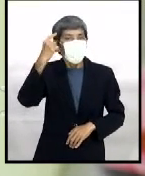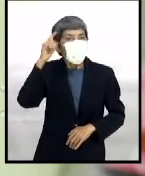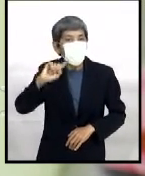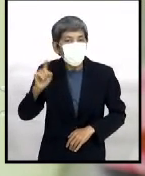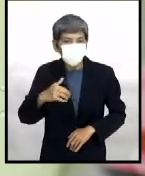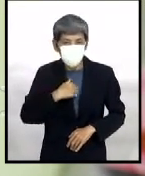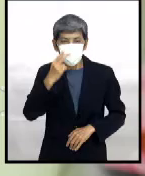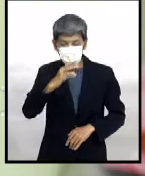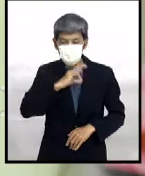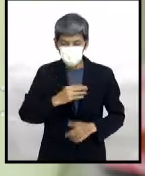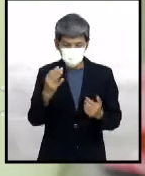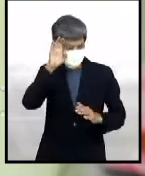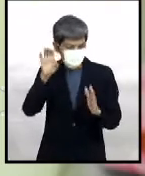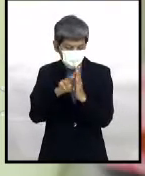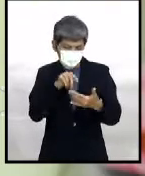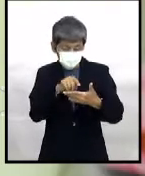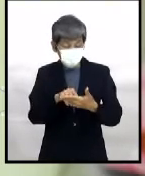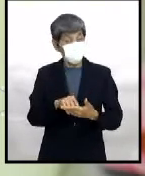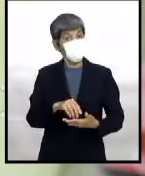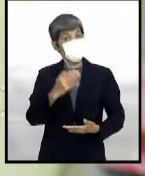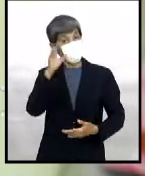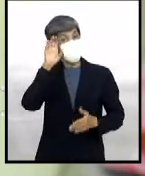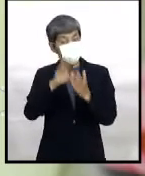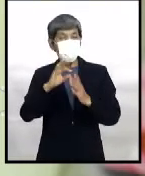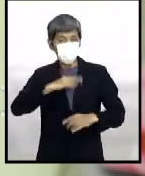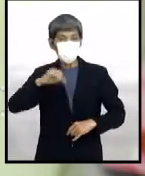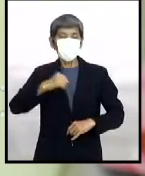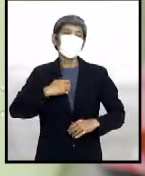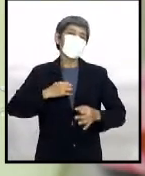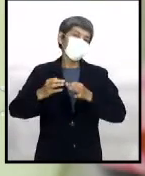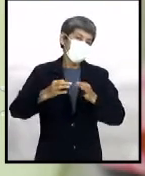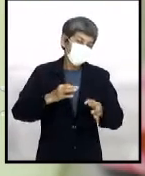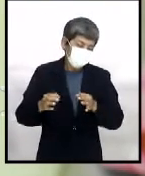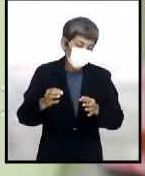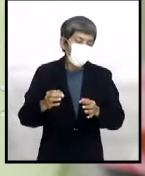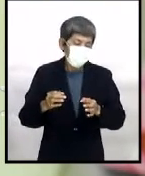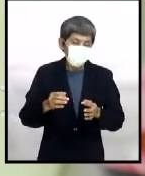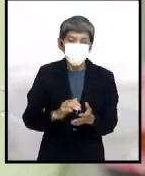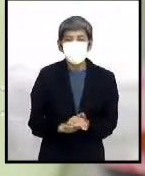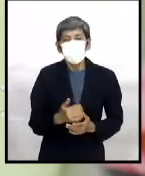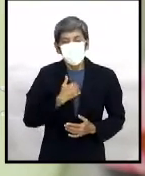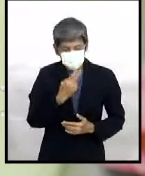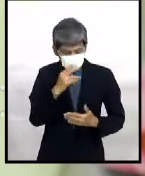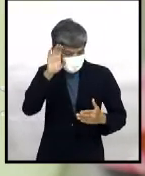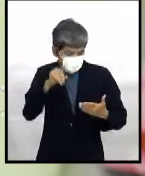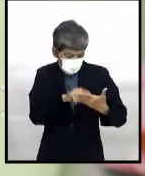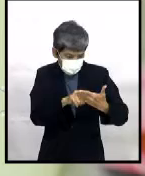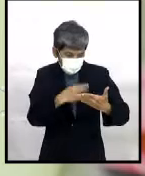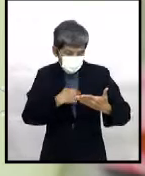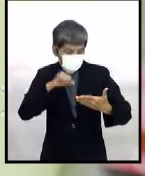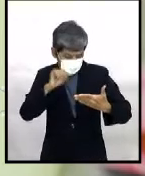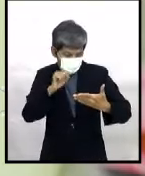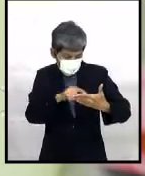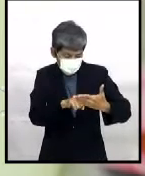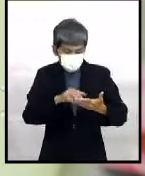ไงอ๋อพอดีผมรู้สึกจากลูกอ๋อเหรอครับอุ้ยใช่ค่ะมันเป็นงี้เขาอธิบายมาโอเคอ๋อไอสิ่งที่เราเห็นรูปตรงนี้เรารู้สึกเนี้ย